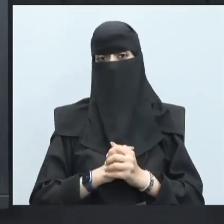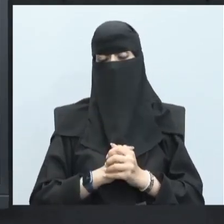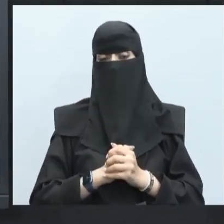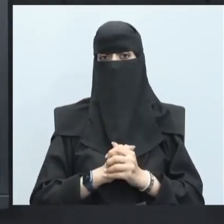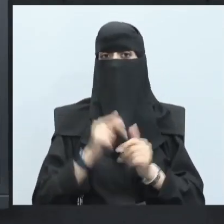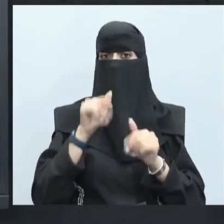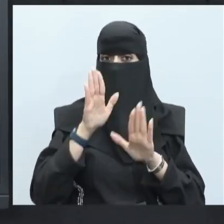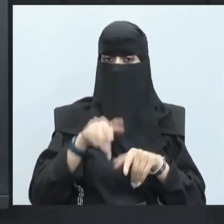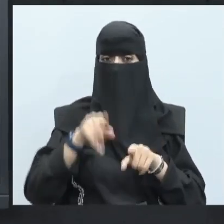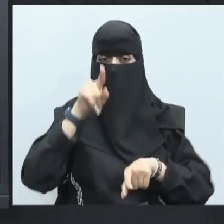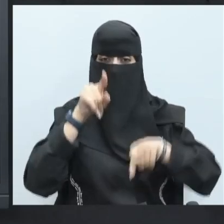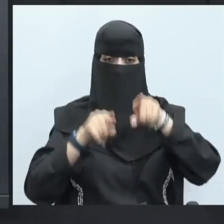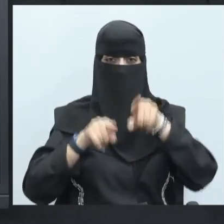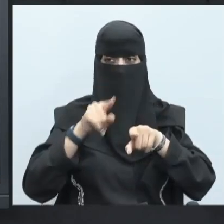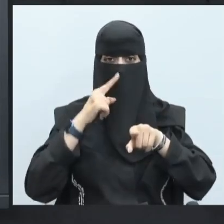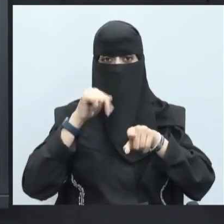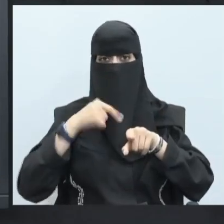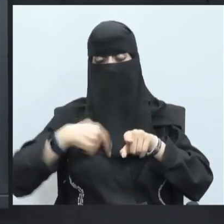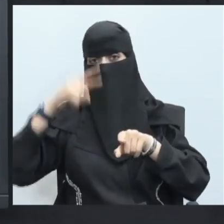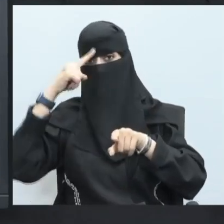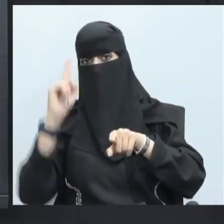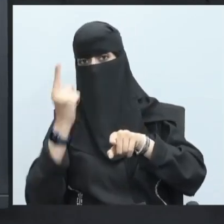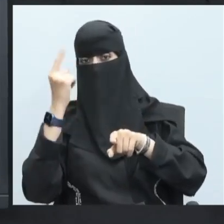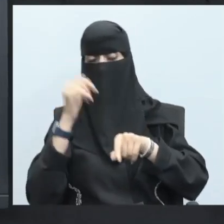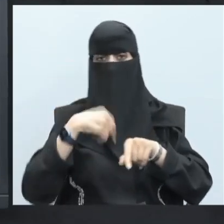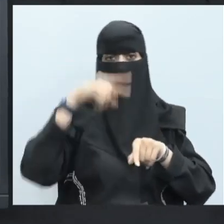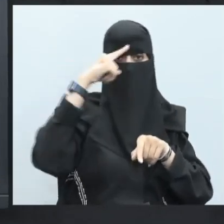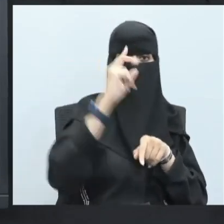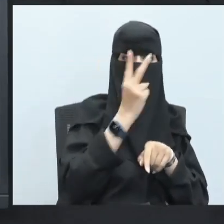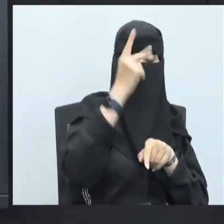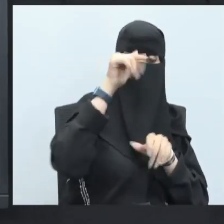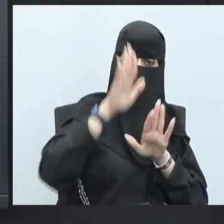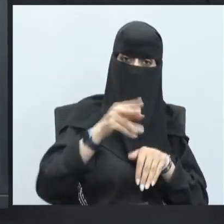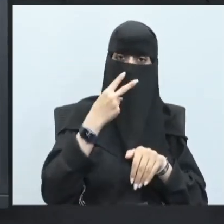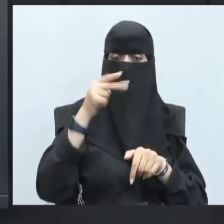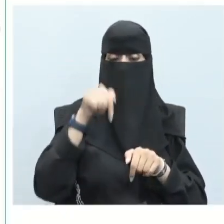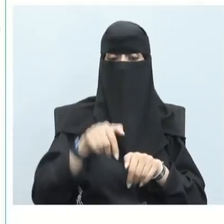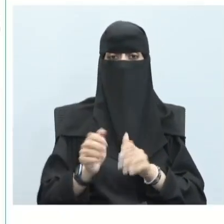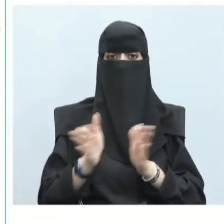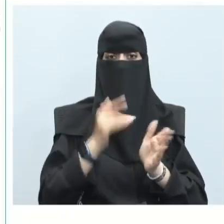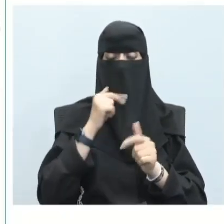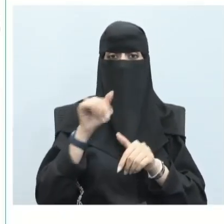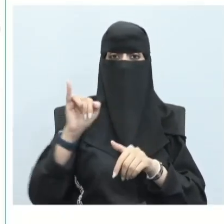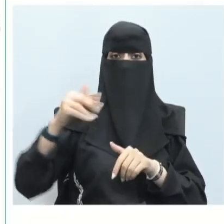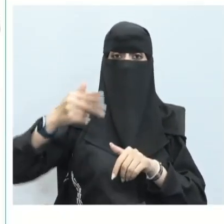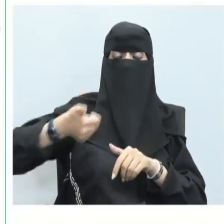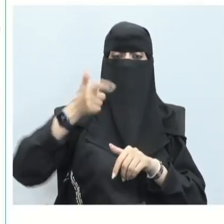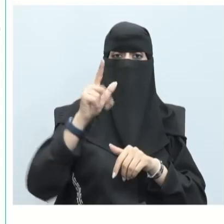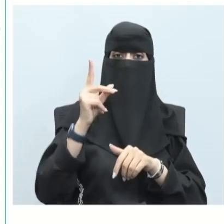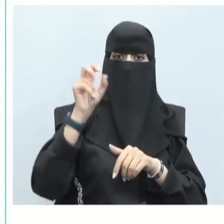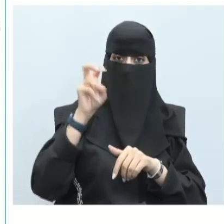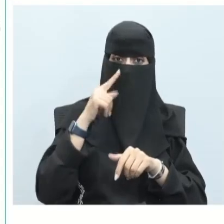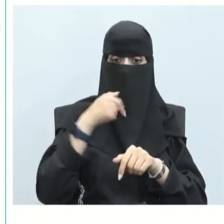هل يوجد فرق بين المثال الاول والثاني سنشاهد الان مغالطه الاحتكام